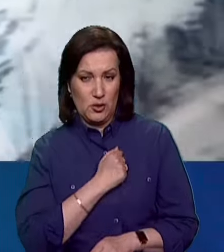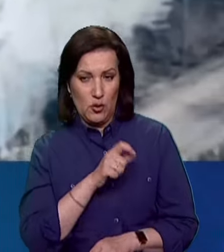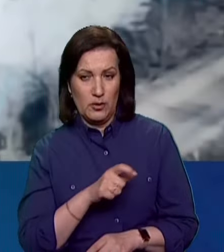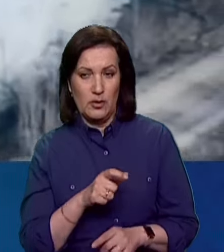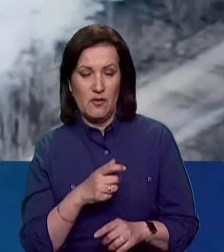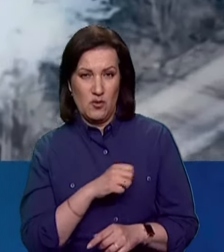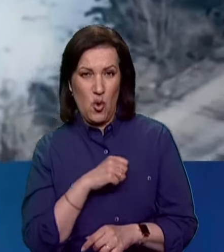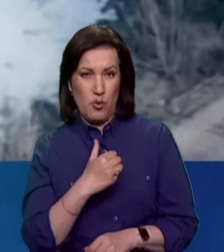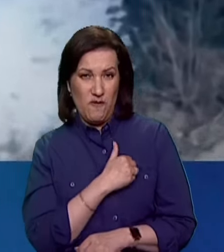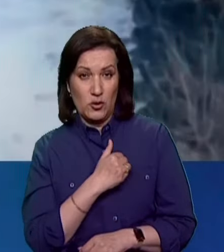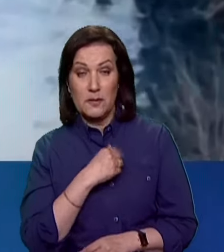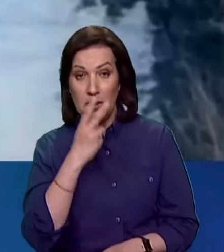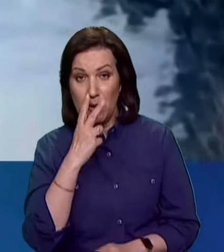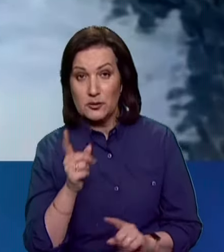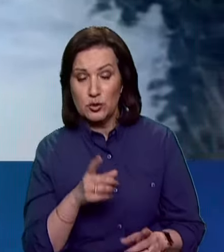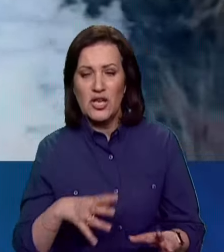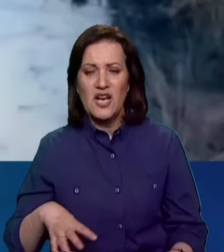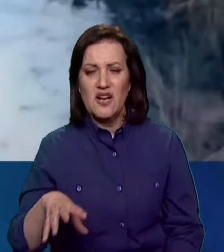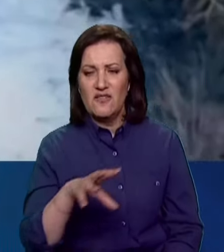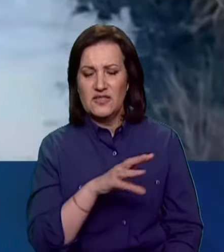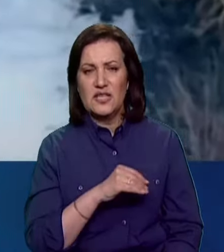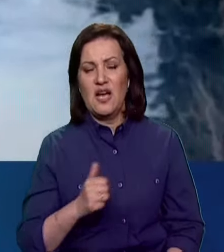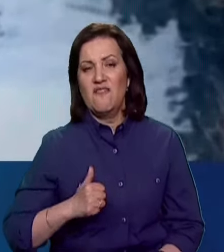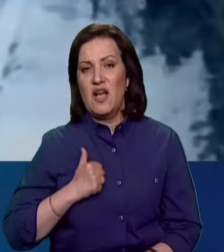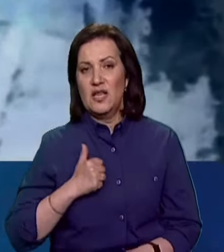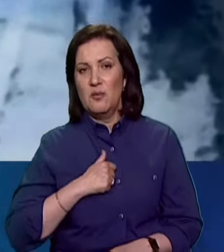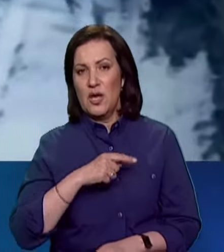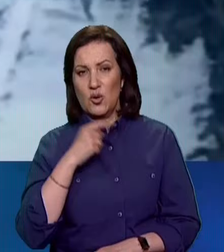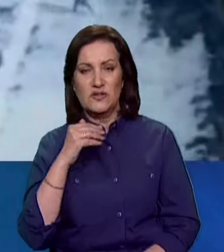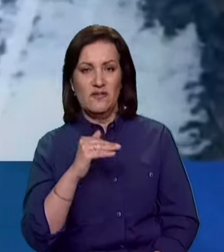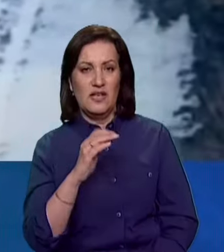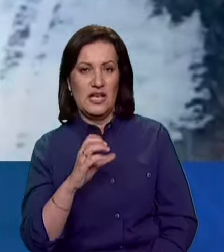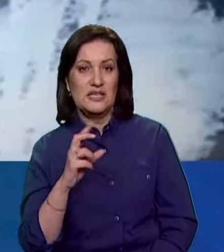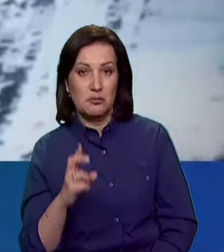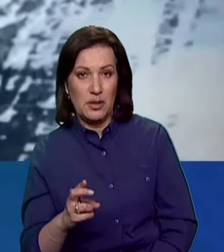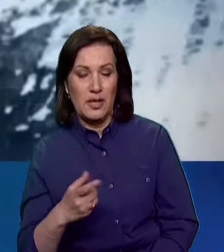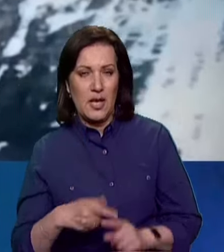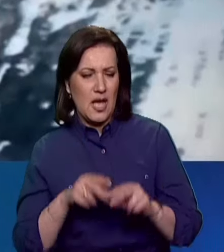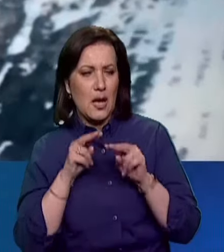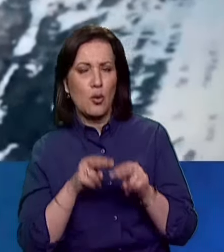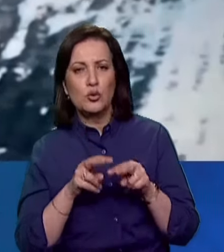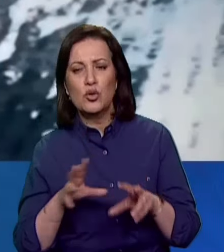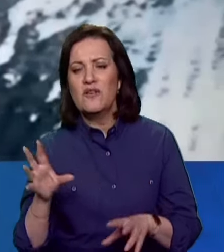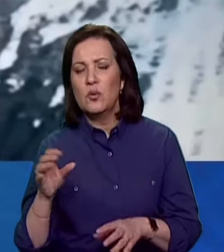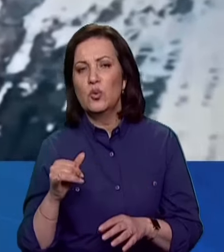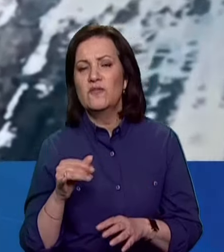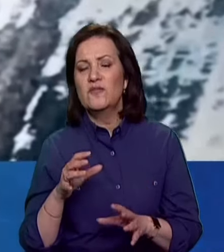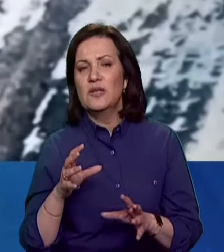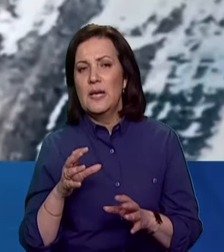ми з вами побачили? Ми бачимо, що вся хвалебна російська ФСБ, яка контролює в